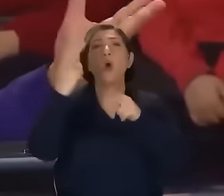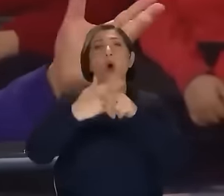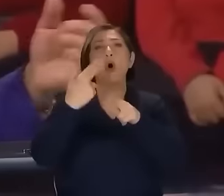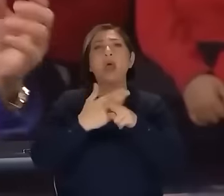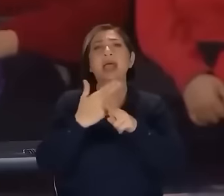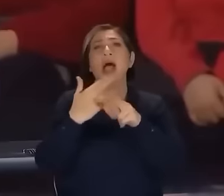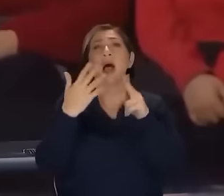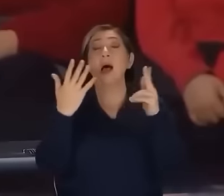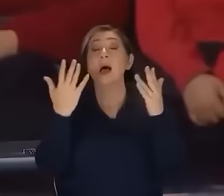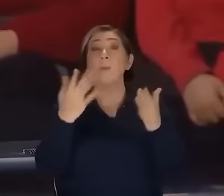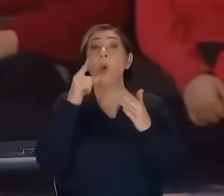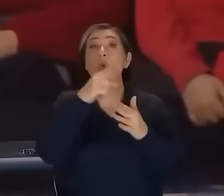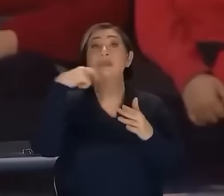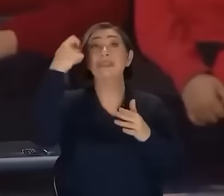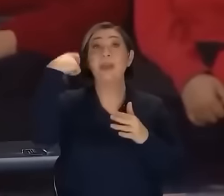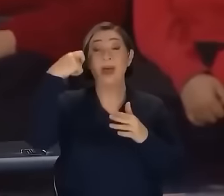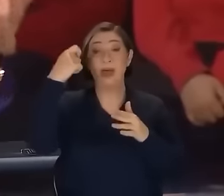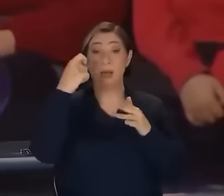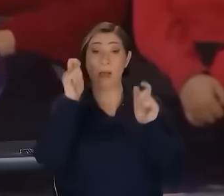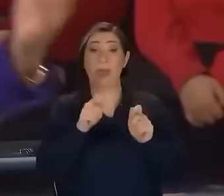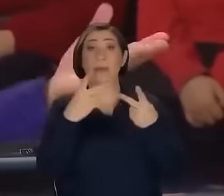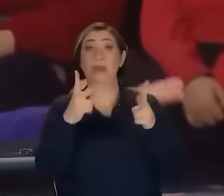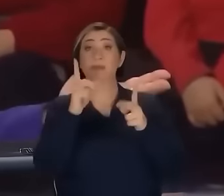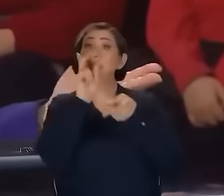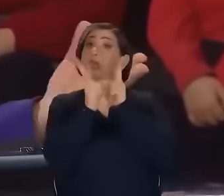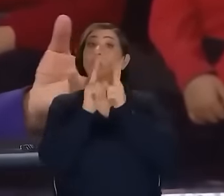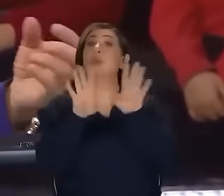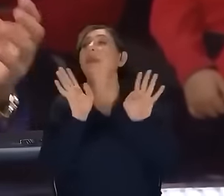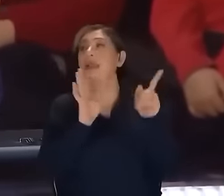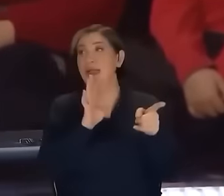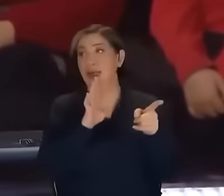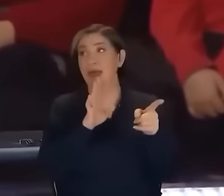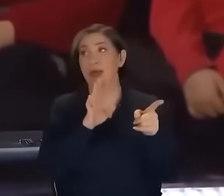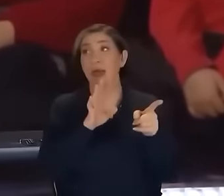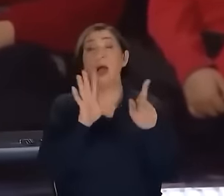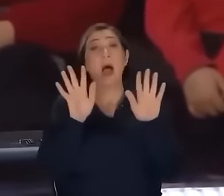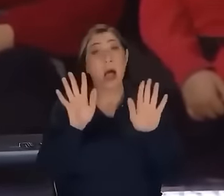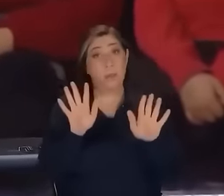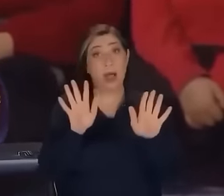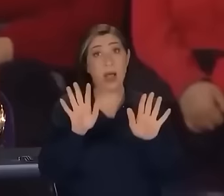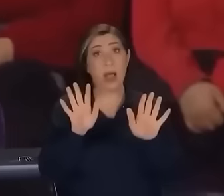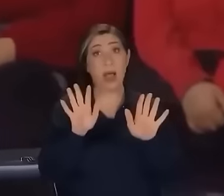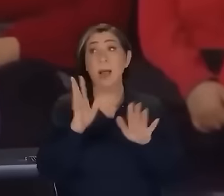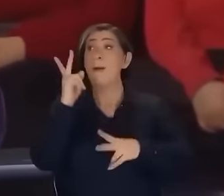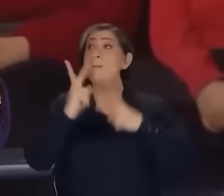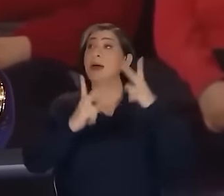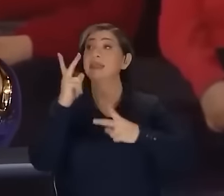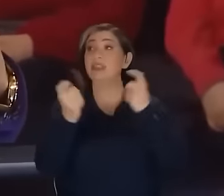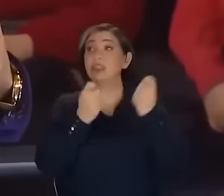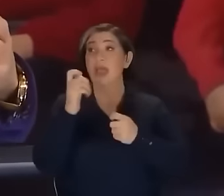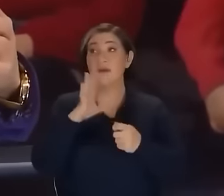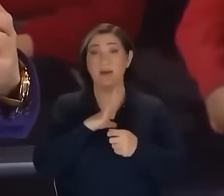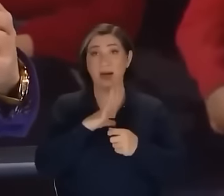örnek, uç. Çünkü o ancak sinema filmi olarak yapılabilirdi, bir tiyatro değil o. Eyvallah. Ama bazı işler